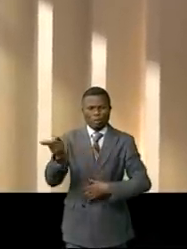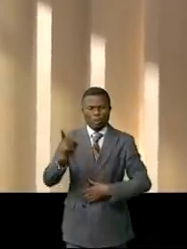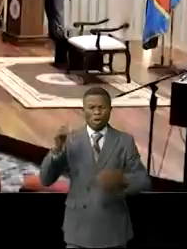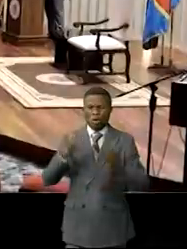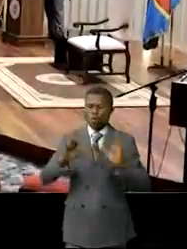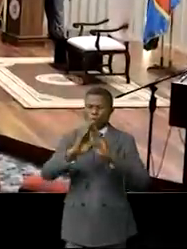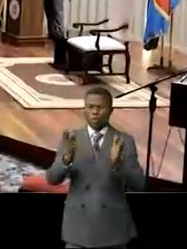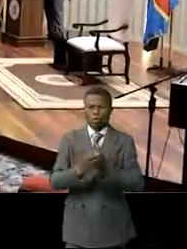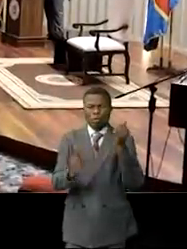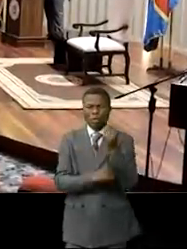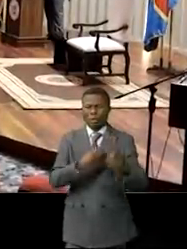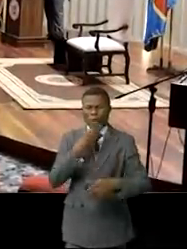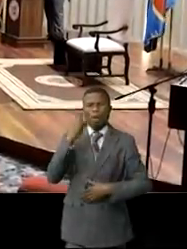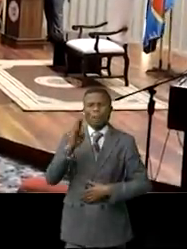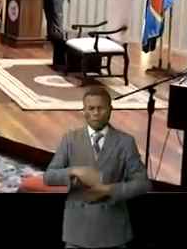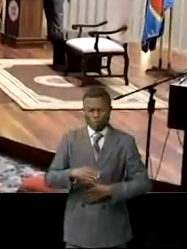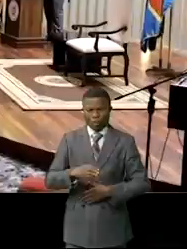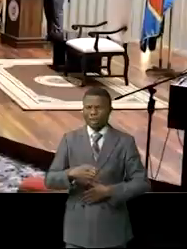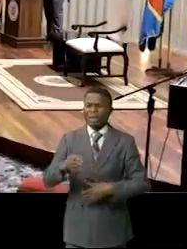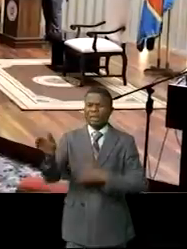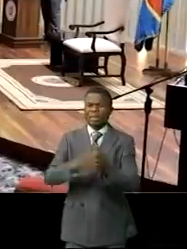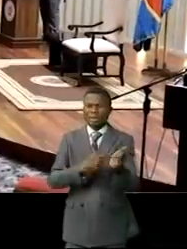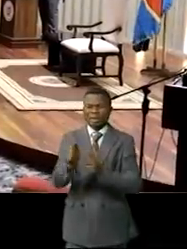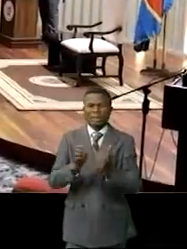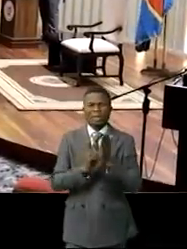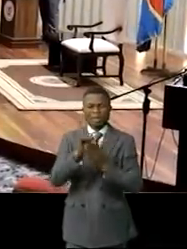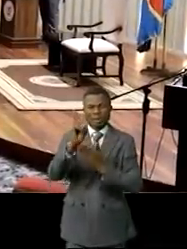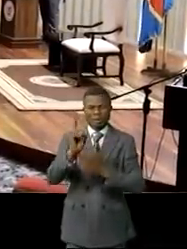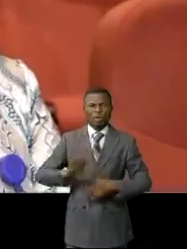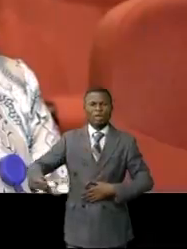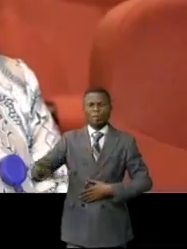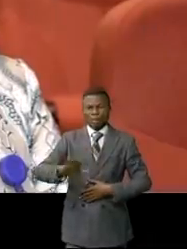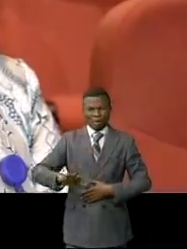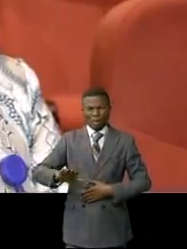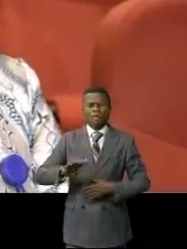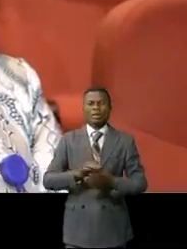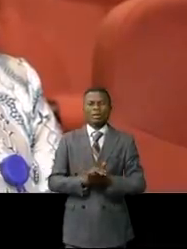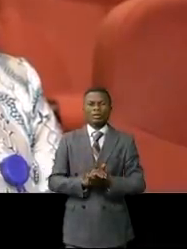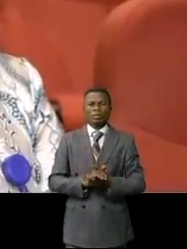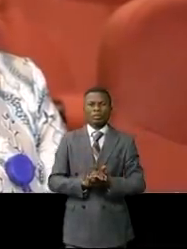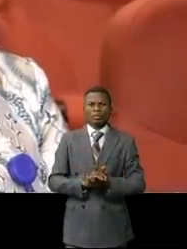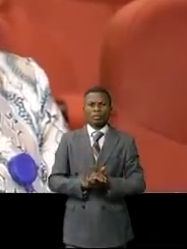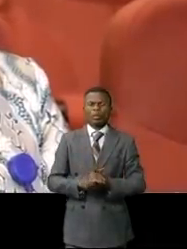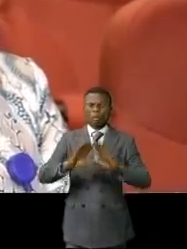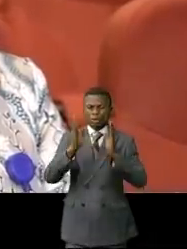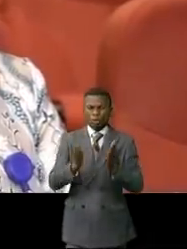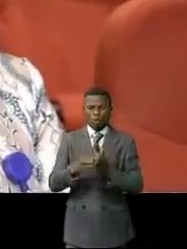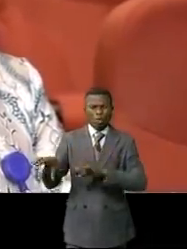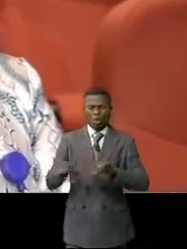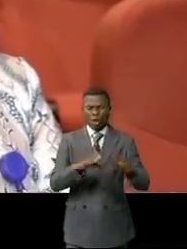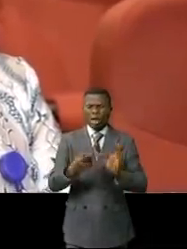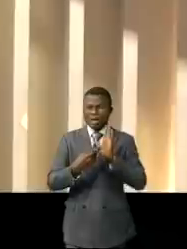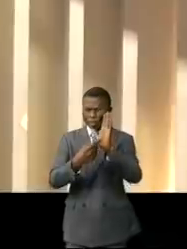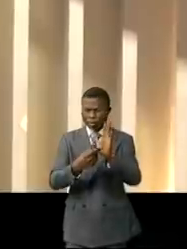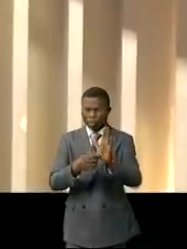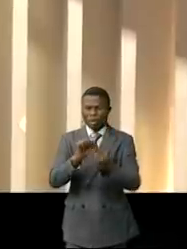les antivaleurs qui plombe le développement de la nation. Toutes ces actions qui relèvent du domaine